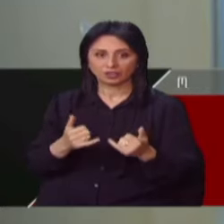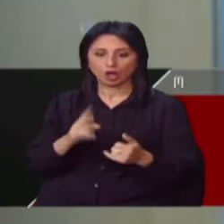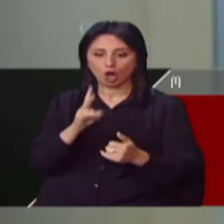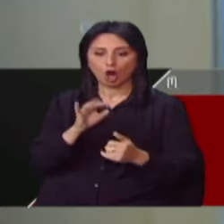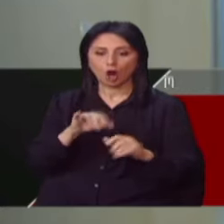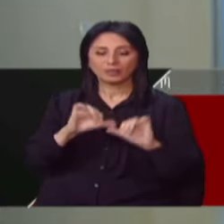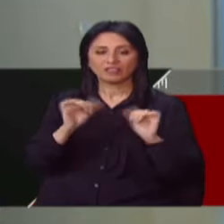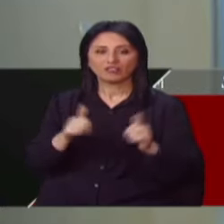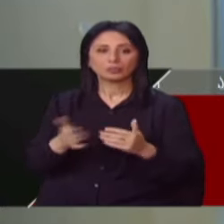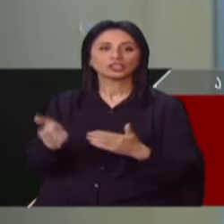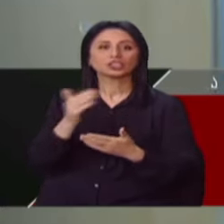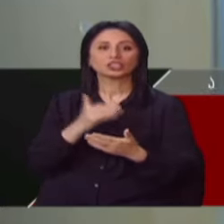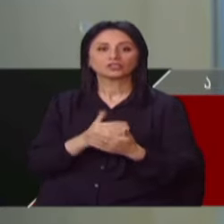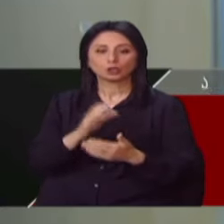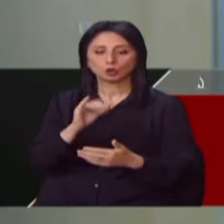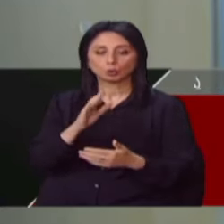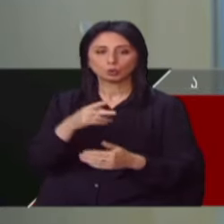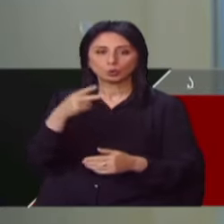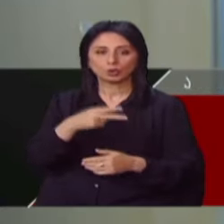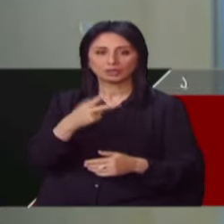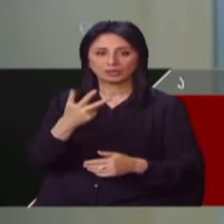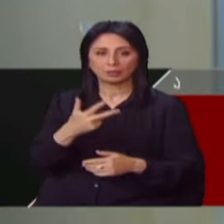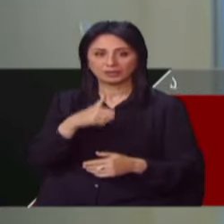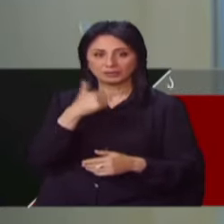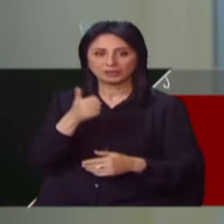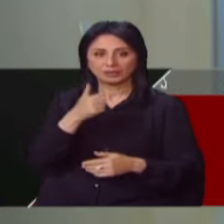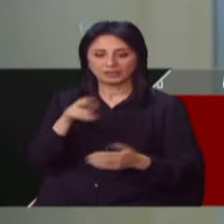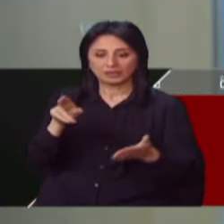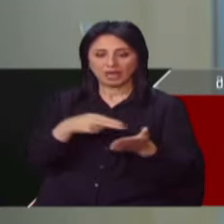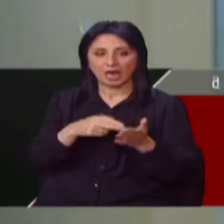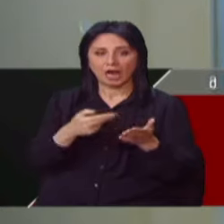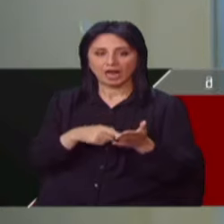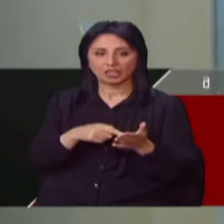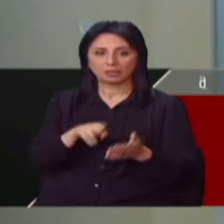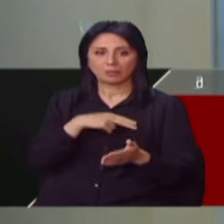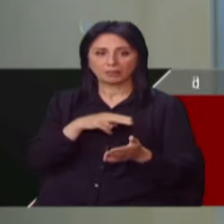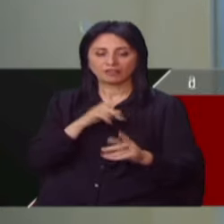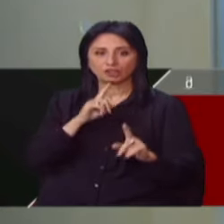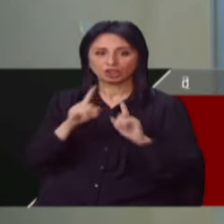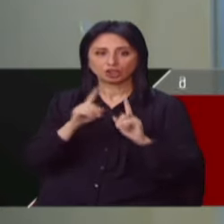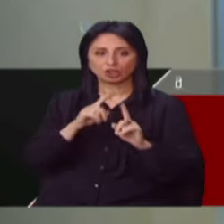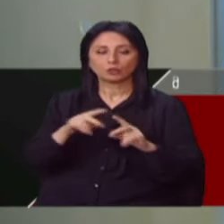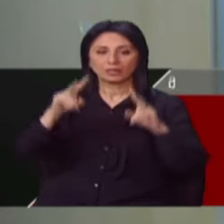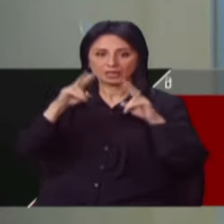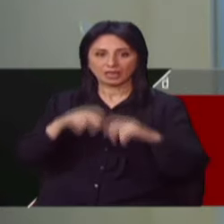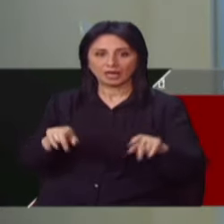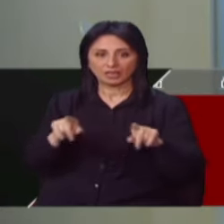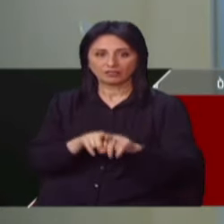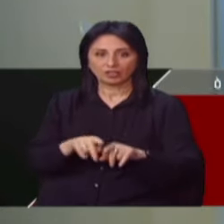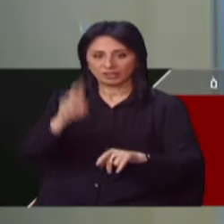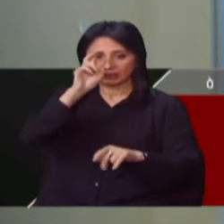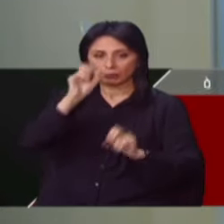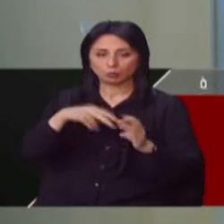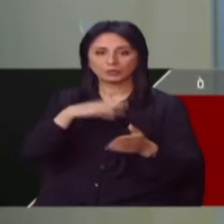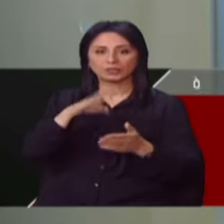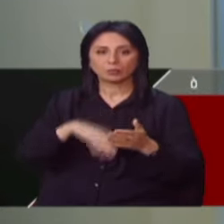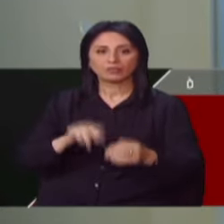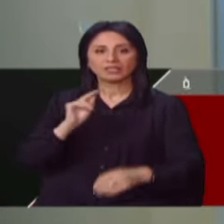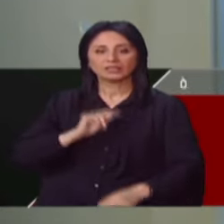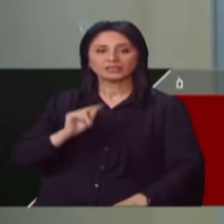საკომიტეტო ფორმატის შემდეგ სუსის 2023 წლის ანგარიშს პარლამენტის ხდომაზეც განიხილავენ. სახელმწიფო